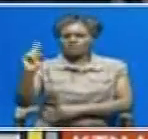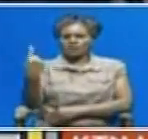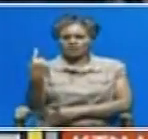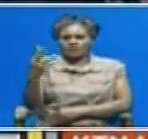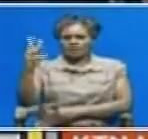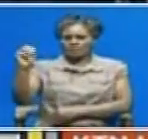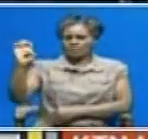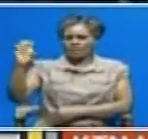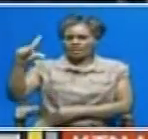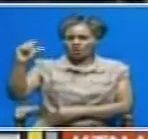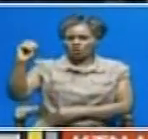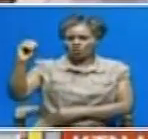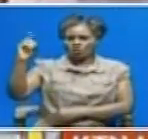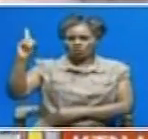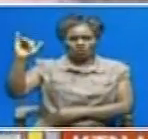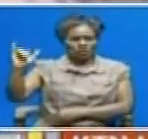Melody Ominde.